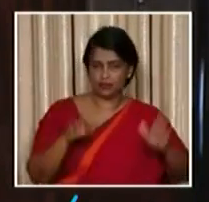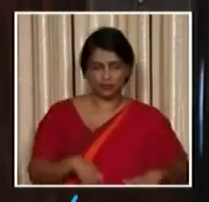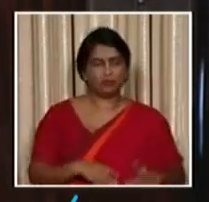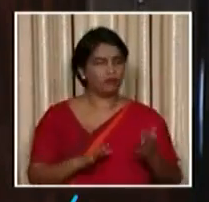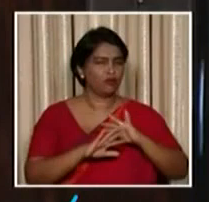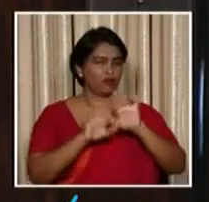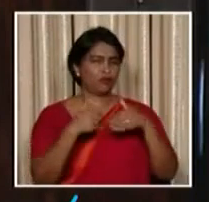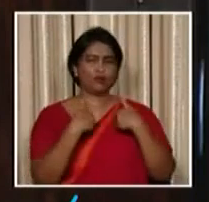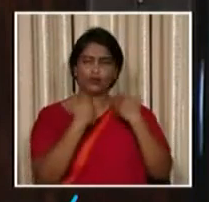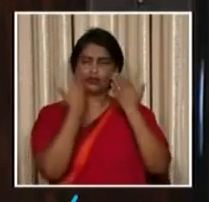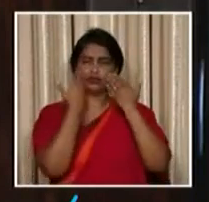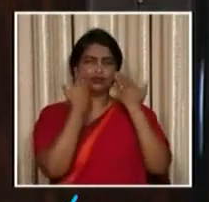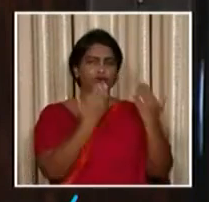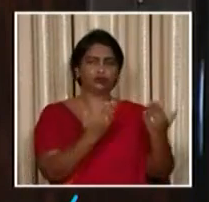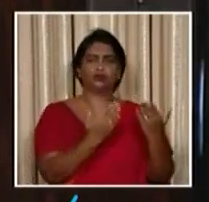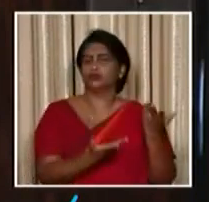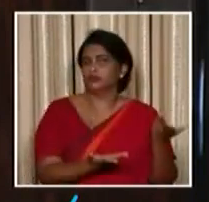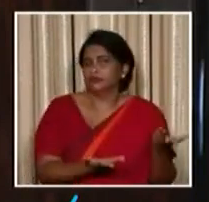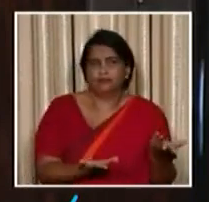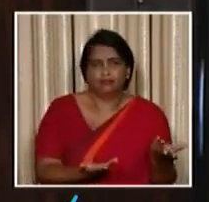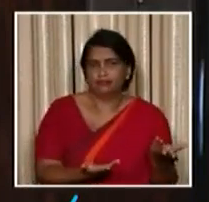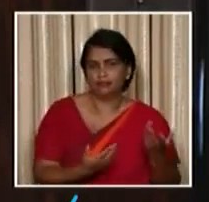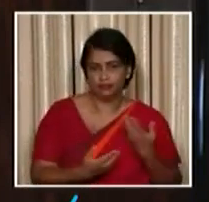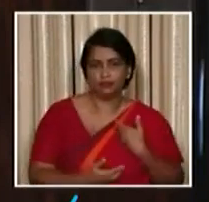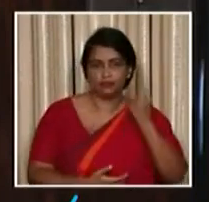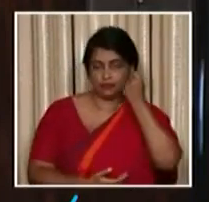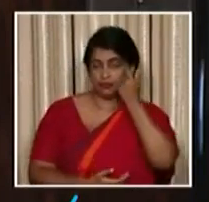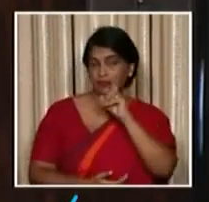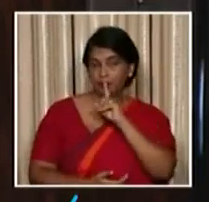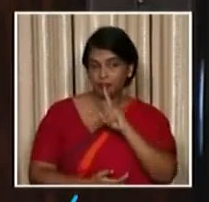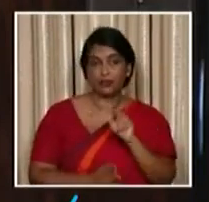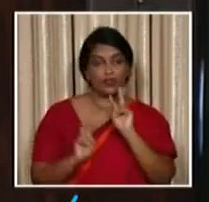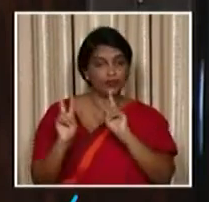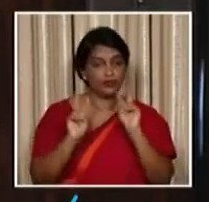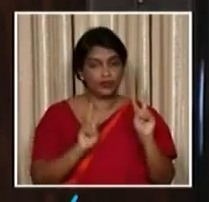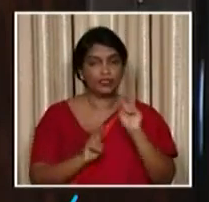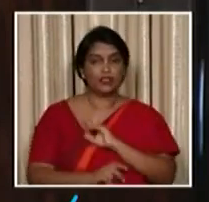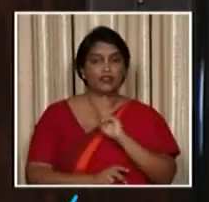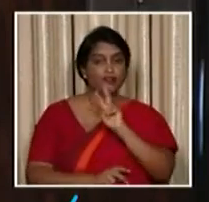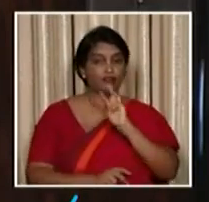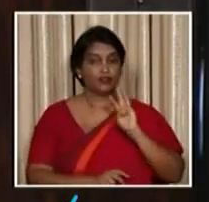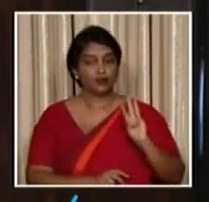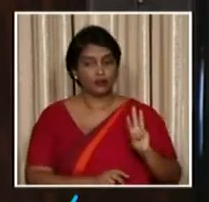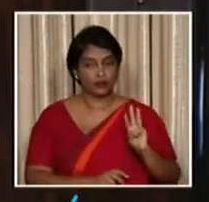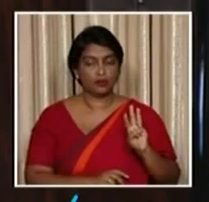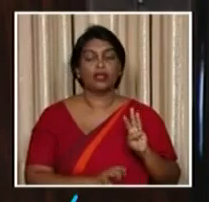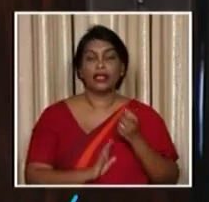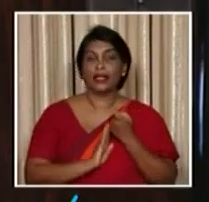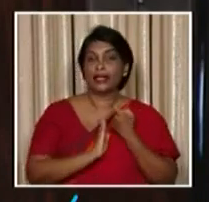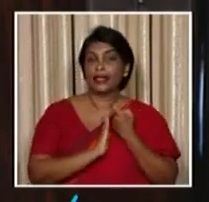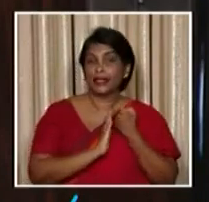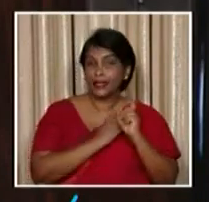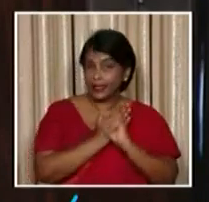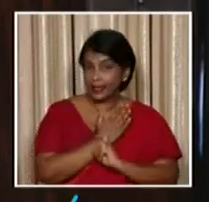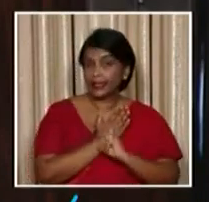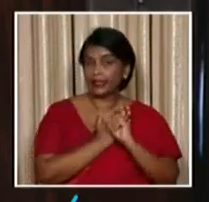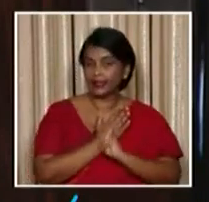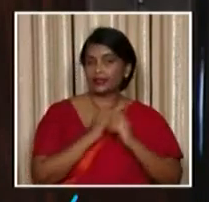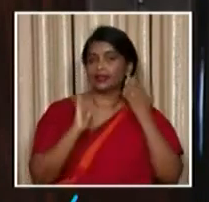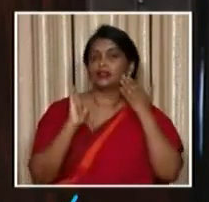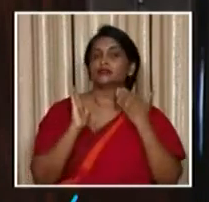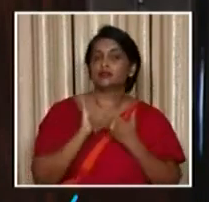දිහා බලද්දි පේනවා මම මේ යෝජනාව කරන්නේ 22 23 කියන රීති සම්බන්ධව